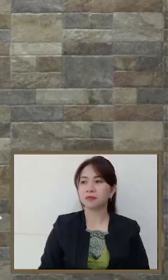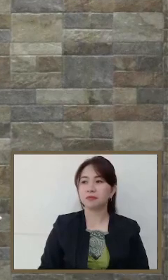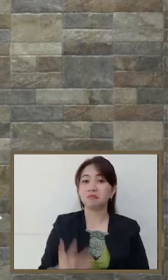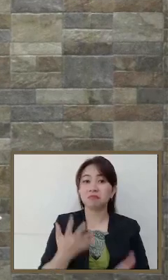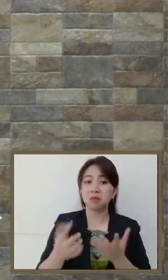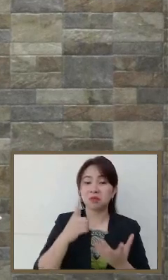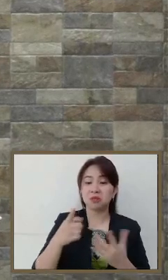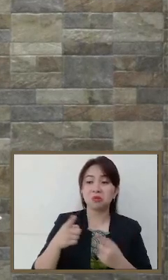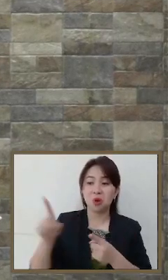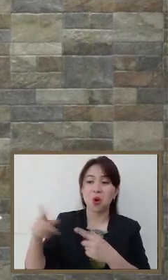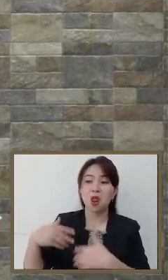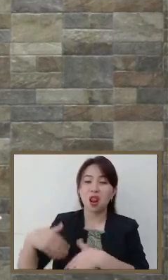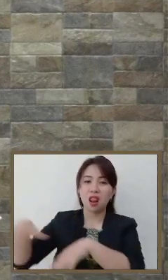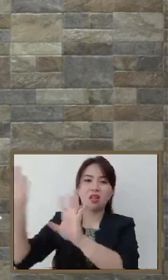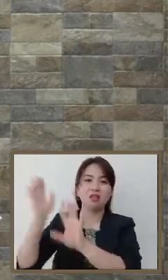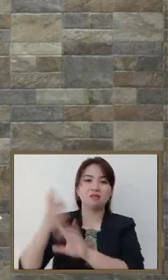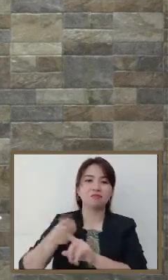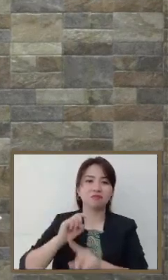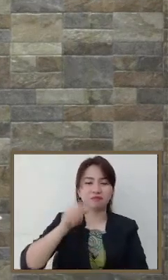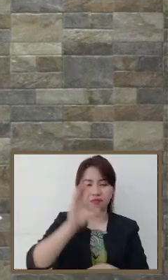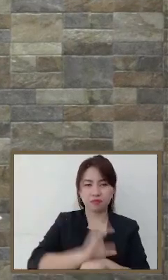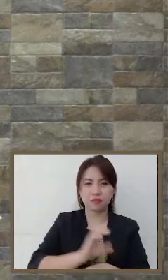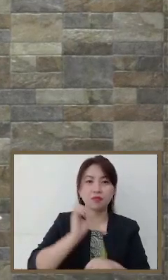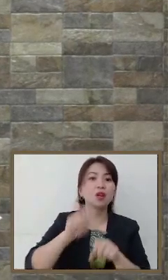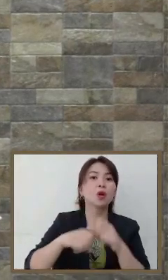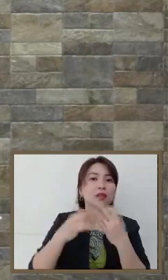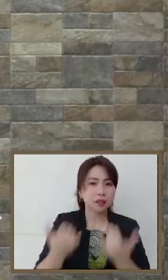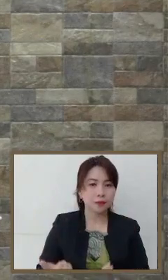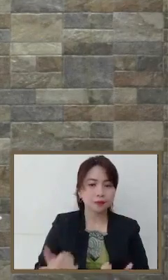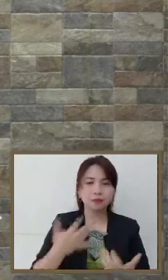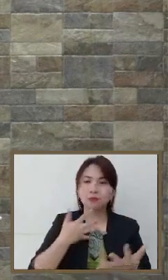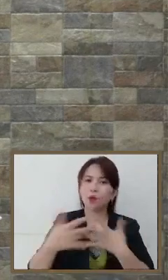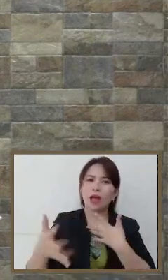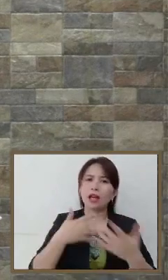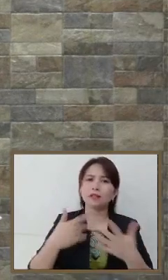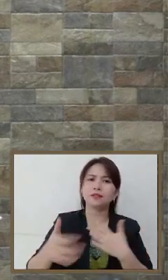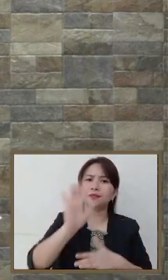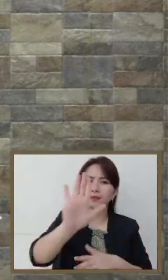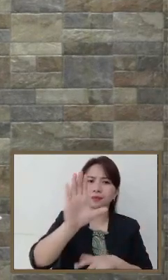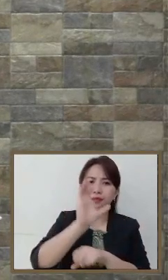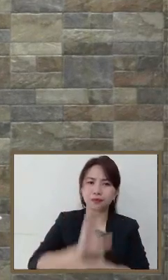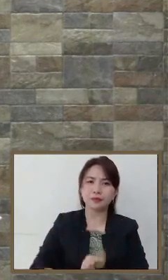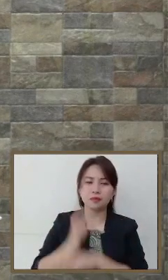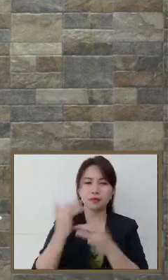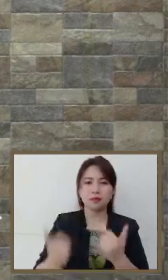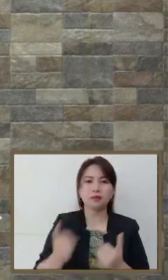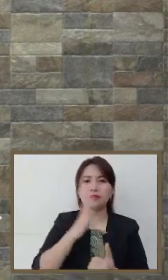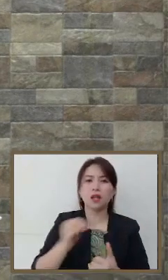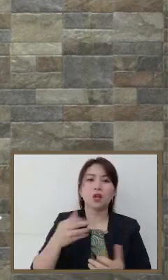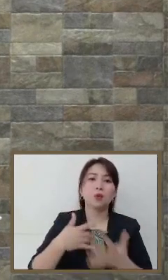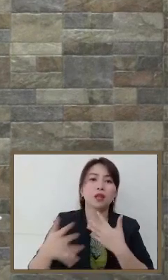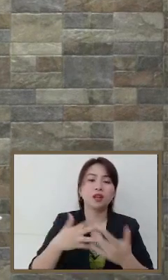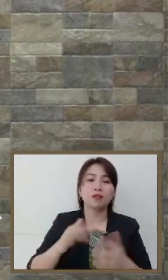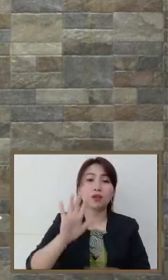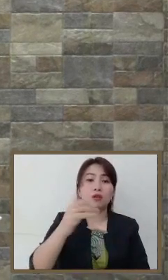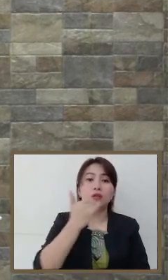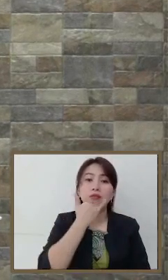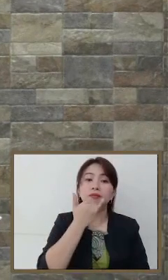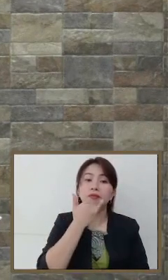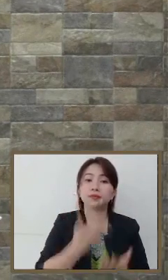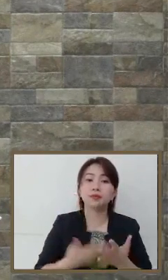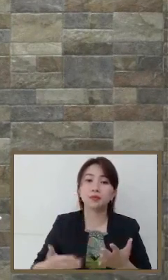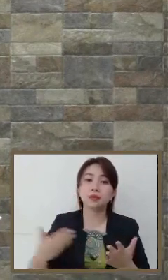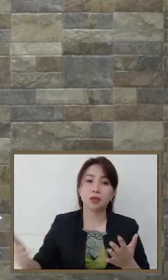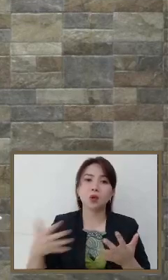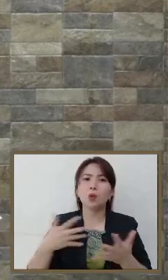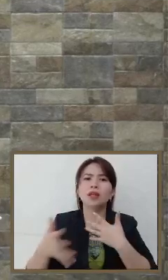ang church kaya ngayon pa lamang anoang kalagayan mo anoang pagkakamali mo kakulangan mo sa Diyos alamang maling